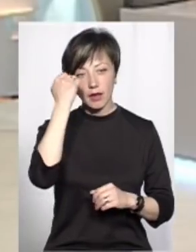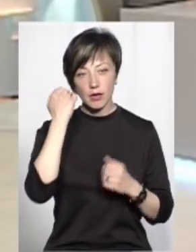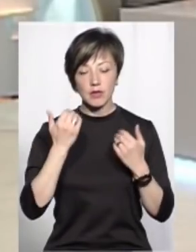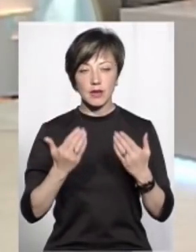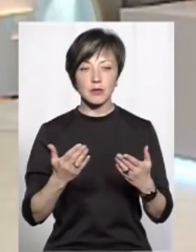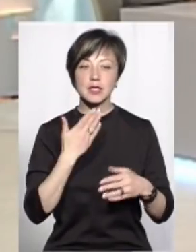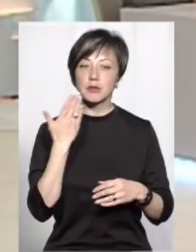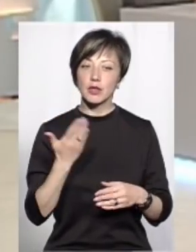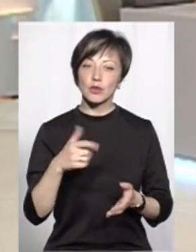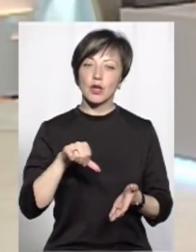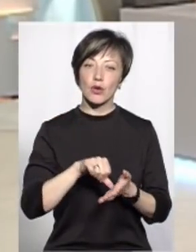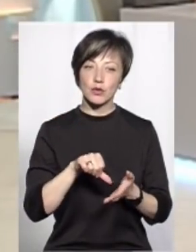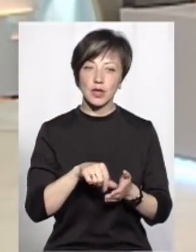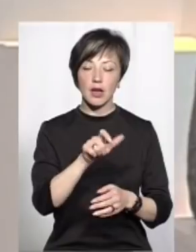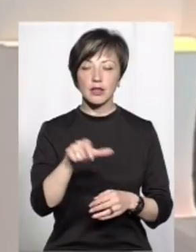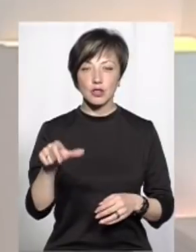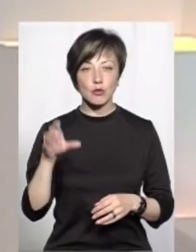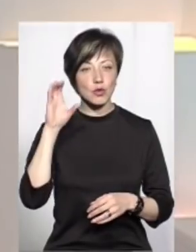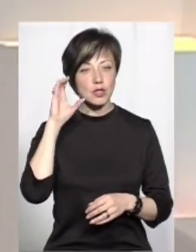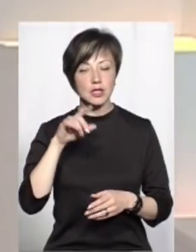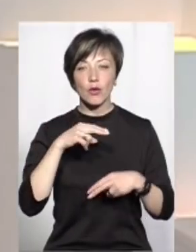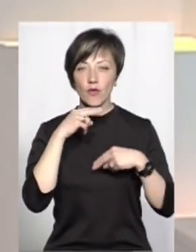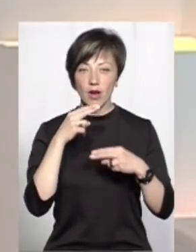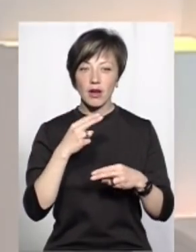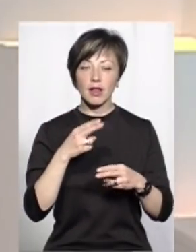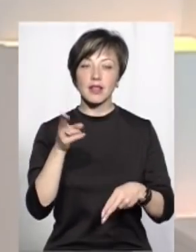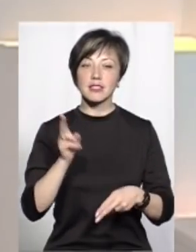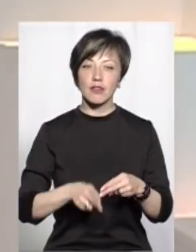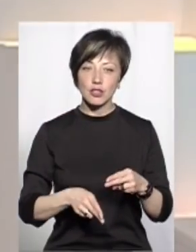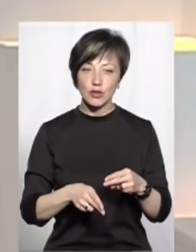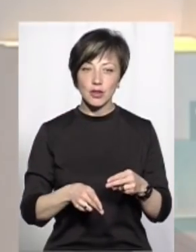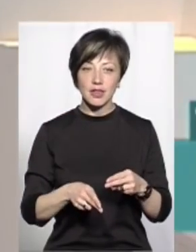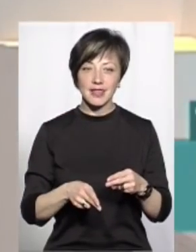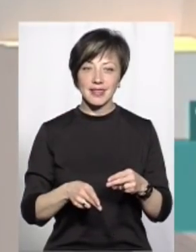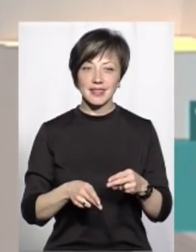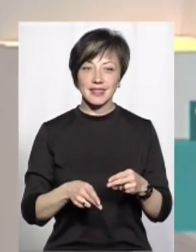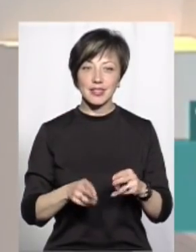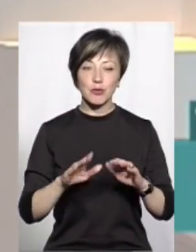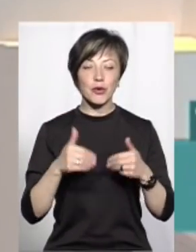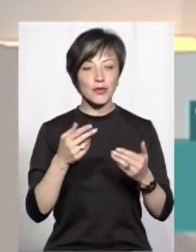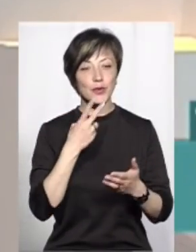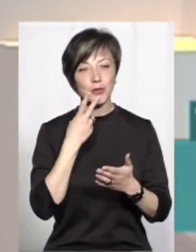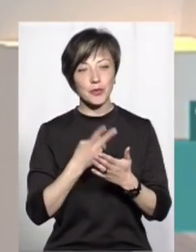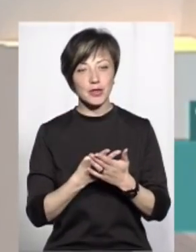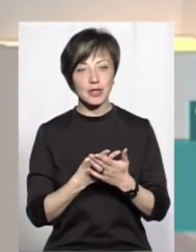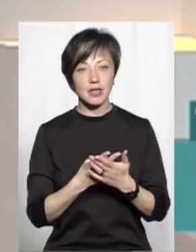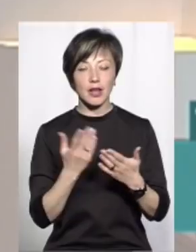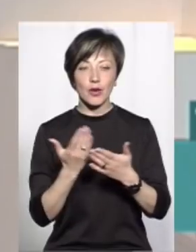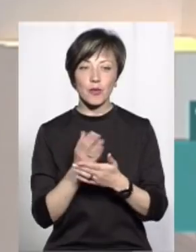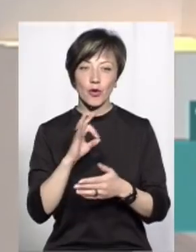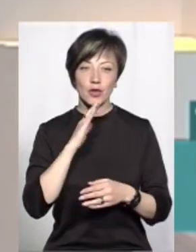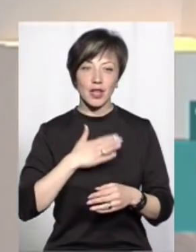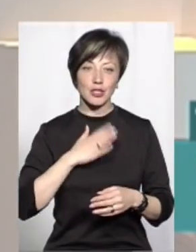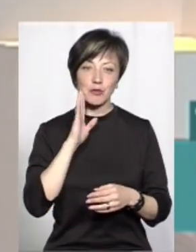нашим спікерам за участь, глядачам і слухачам за увагу. А на завершення пропоную подивитись ролик про